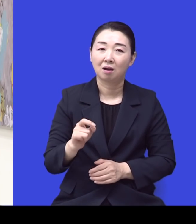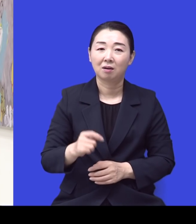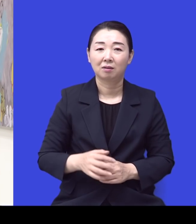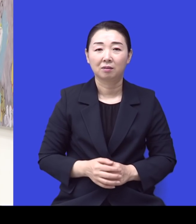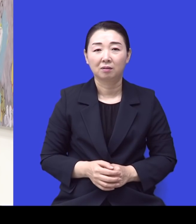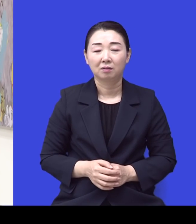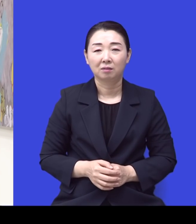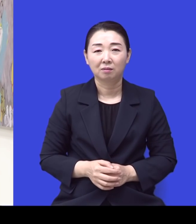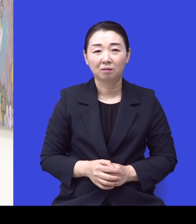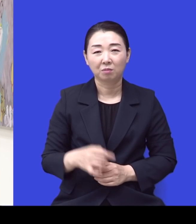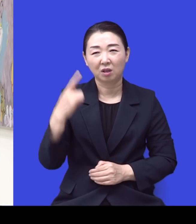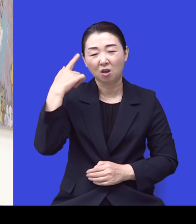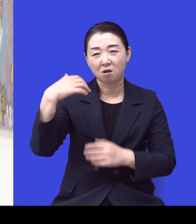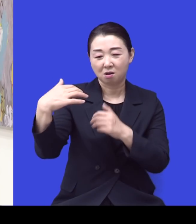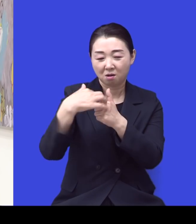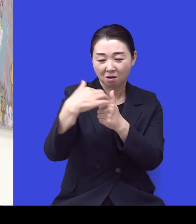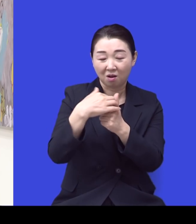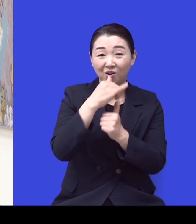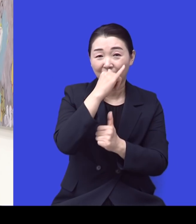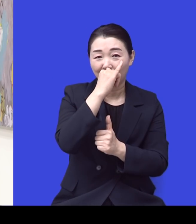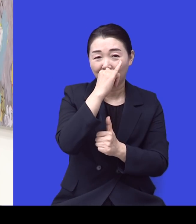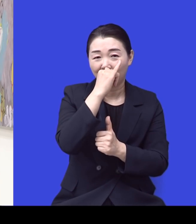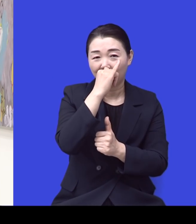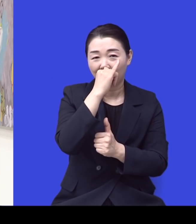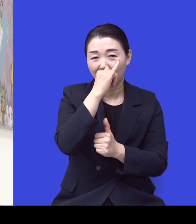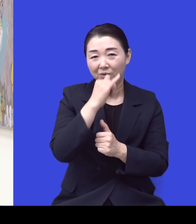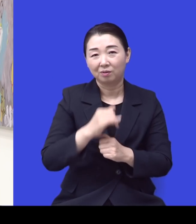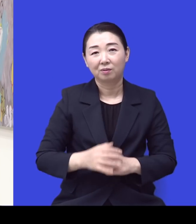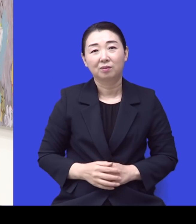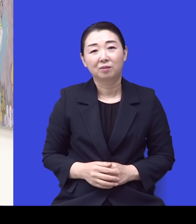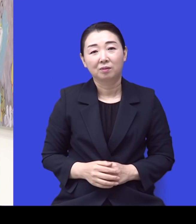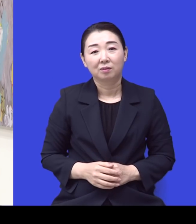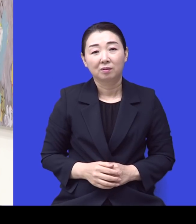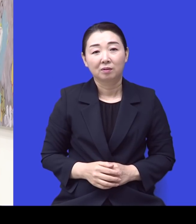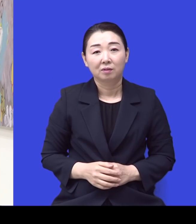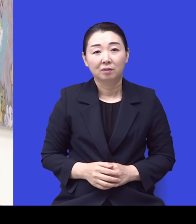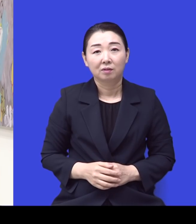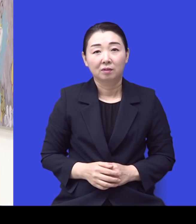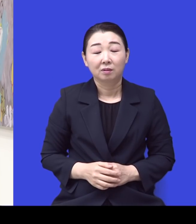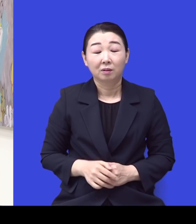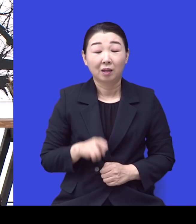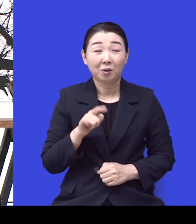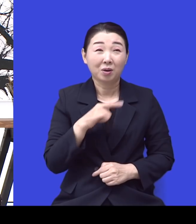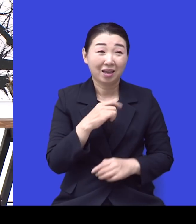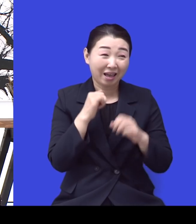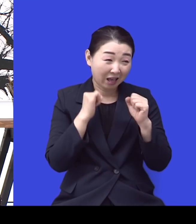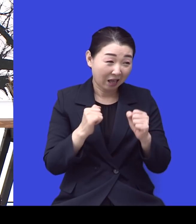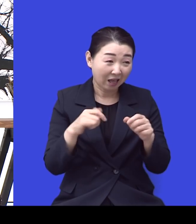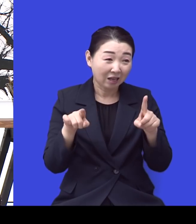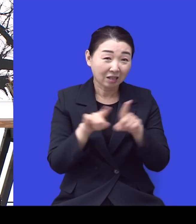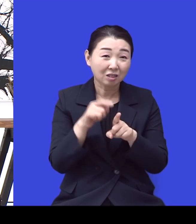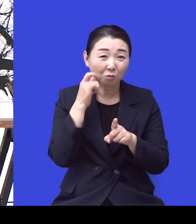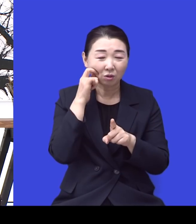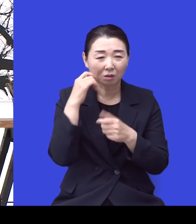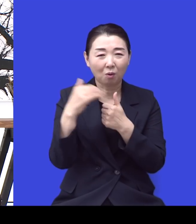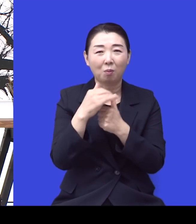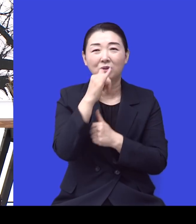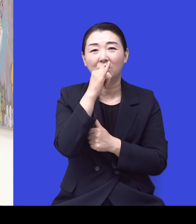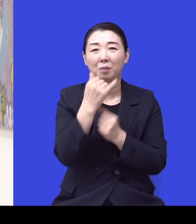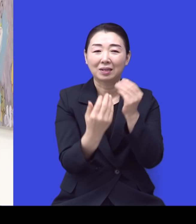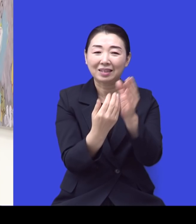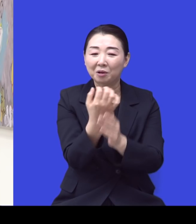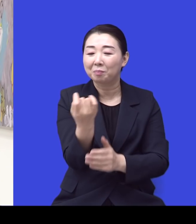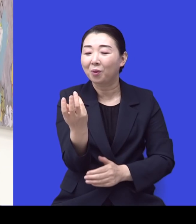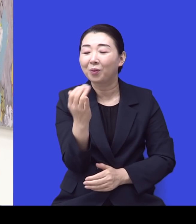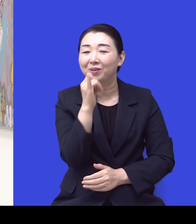그러면서 영적인 막 공격이 오는데 예, 그냥 제가 거기 못 있게 하는 일들이 생기더라고요. 아, 몇 가지 사건 중에 이제